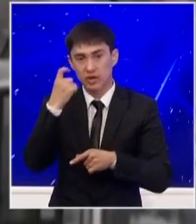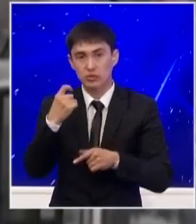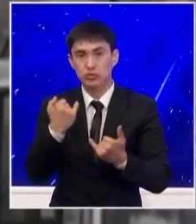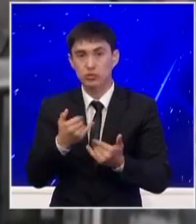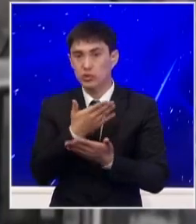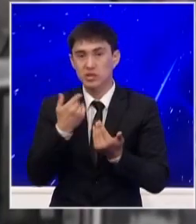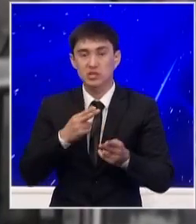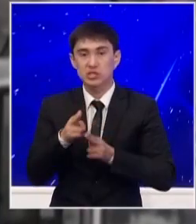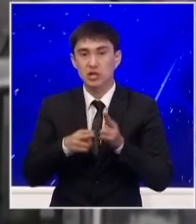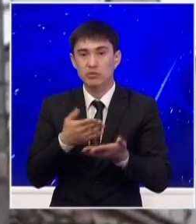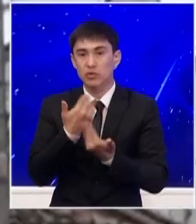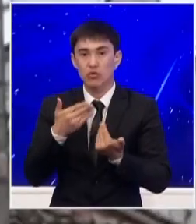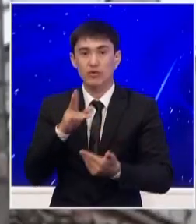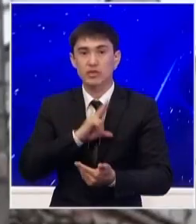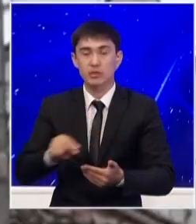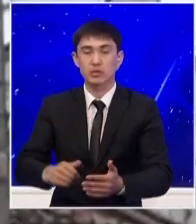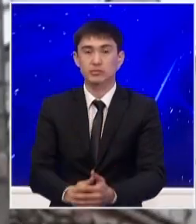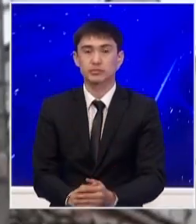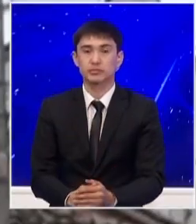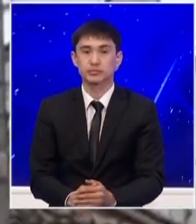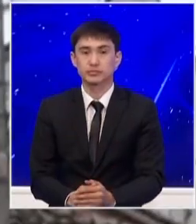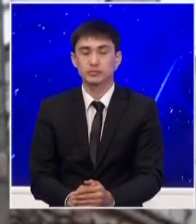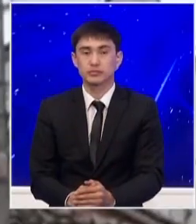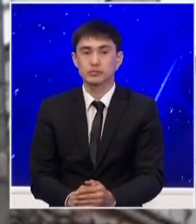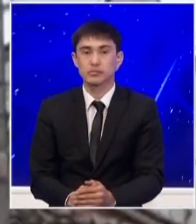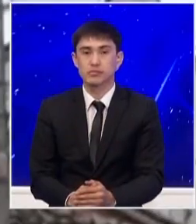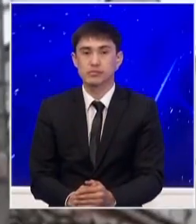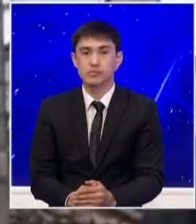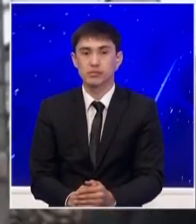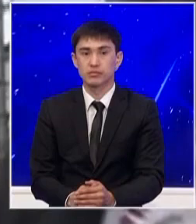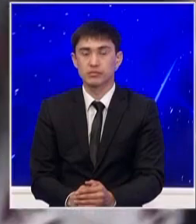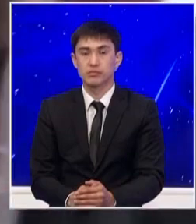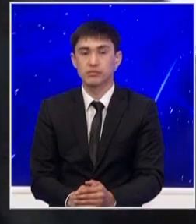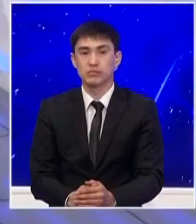пор никаких жалоб такого характера они не получали.